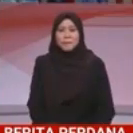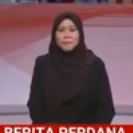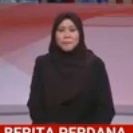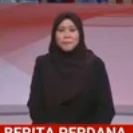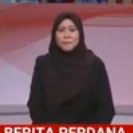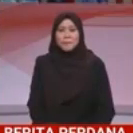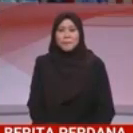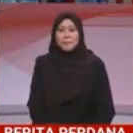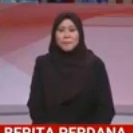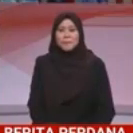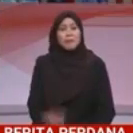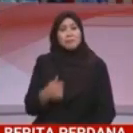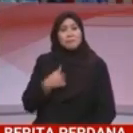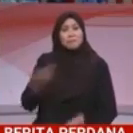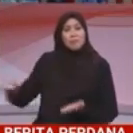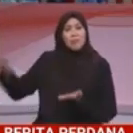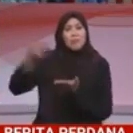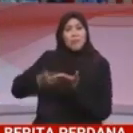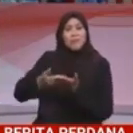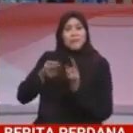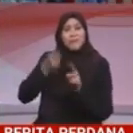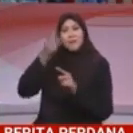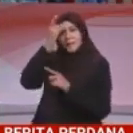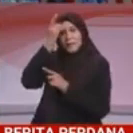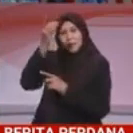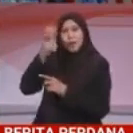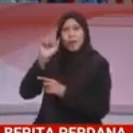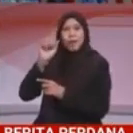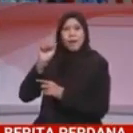Saya dapat offer daripada Dato' Aflin Syauki.